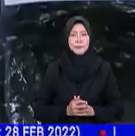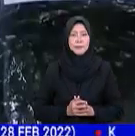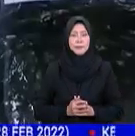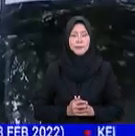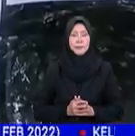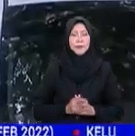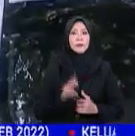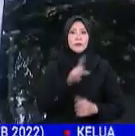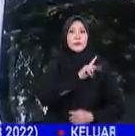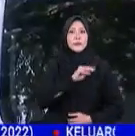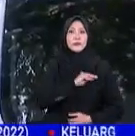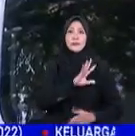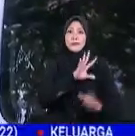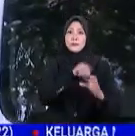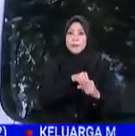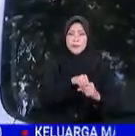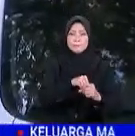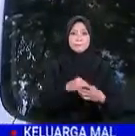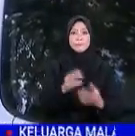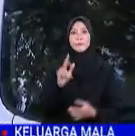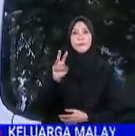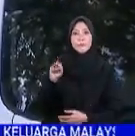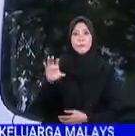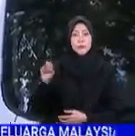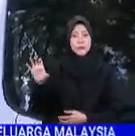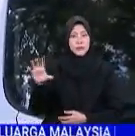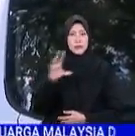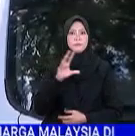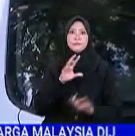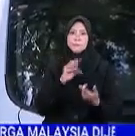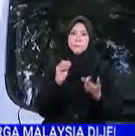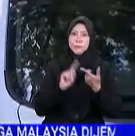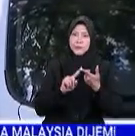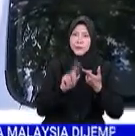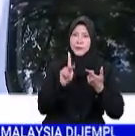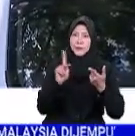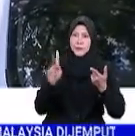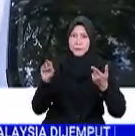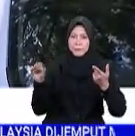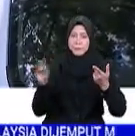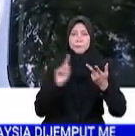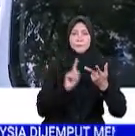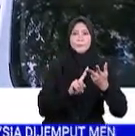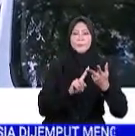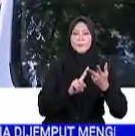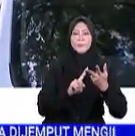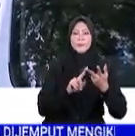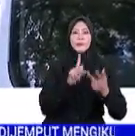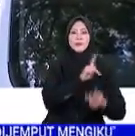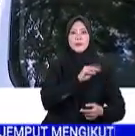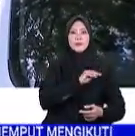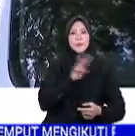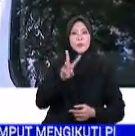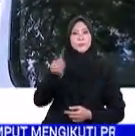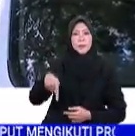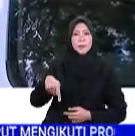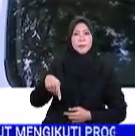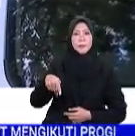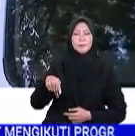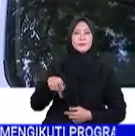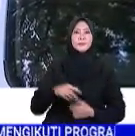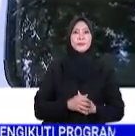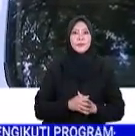Antara kementerian yang terlibat termasuk Kementerian Komunikasi dan Multimedia KKMM, Kementerian Wilayah Persekutuan